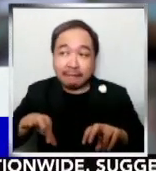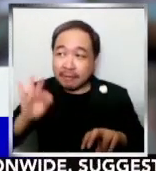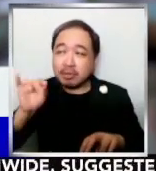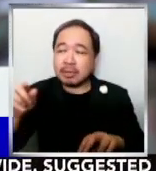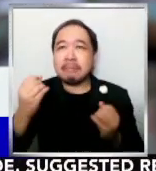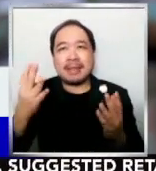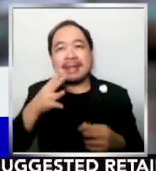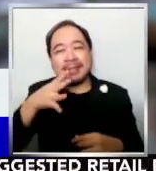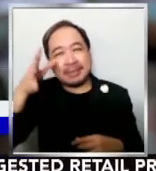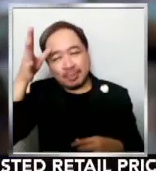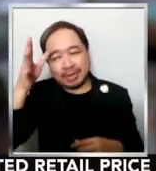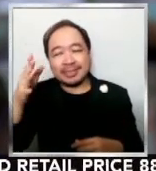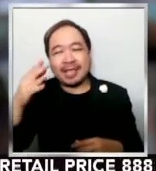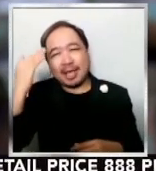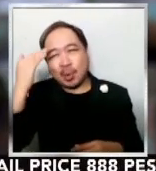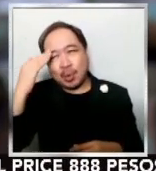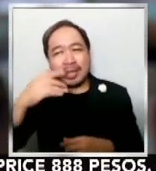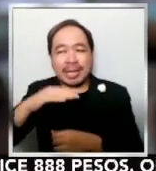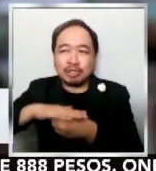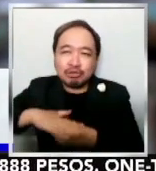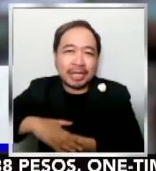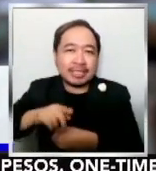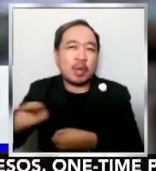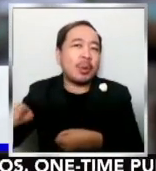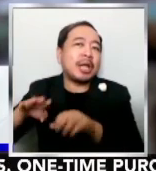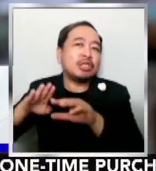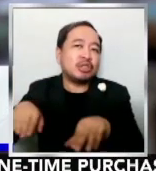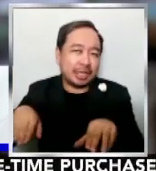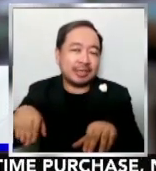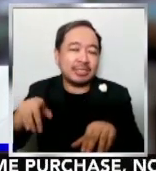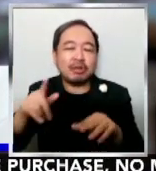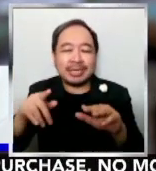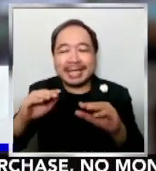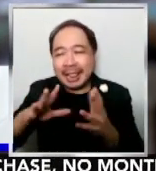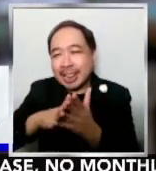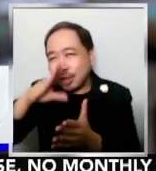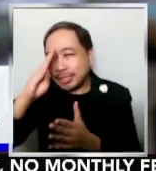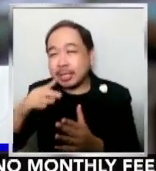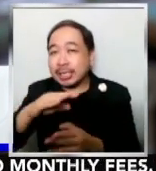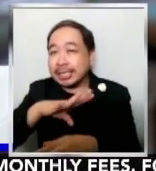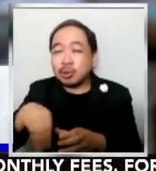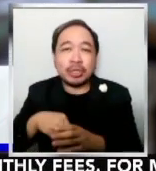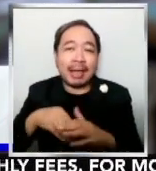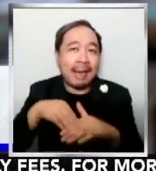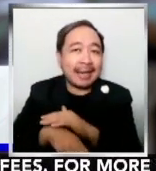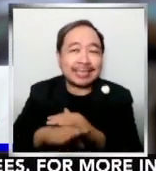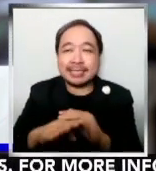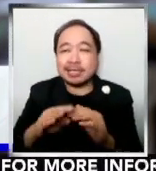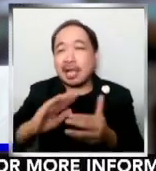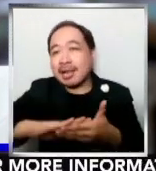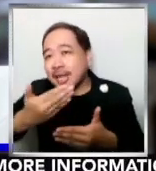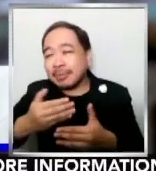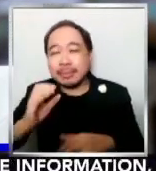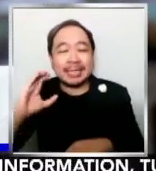stress at pahirap ng pandemya sa edukasyon ng mga bata. Kabilang na ang kakulangan ng access sa gadget, internet, at maging ang hirap na